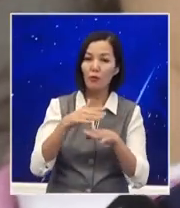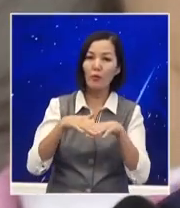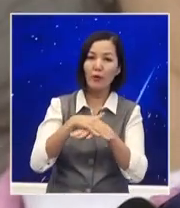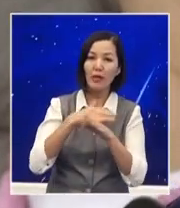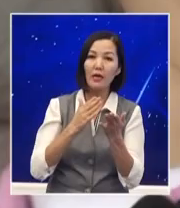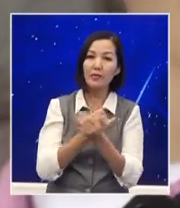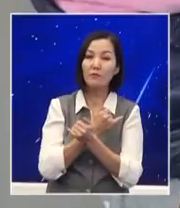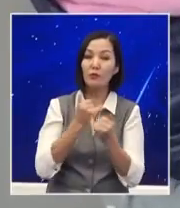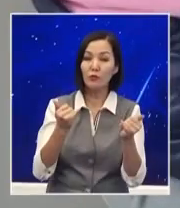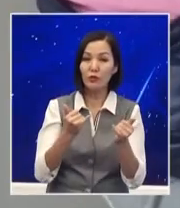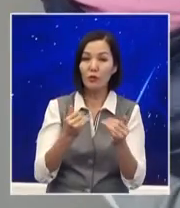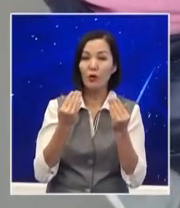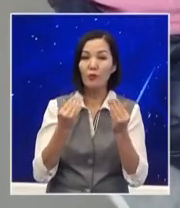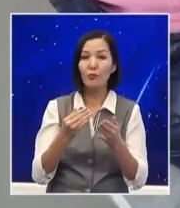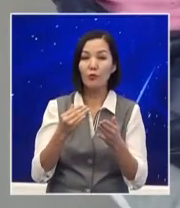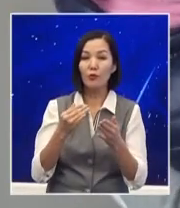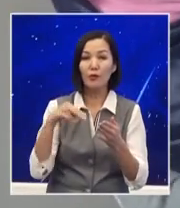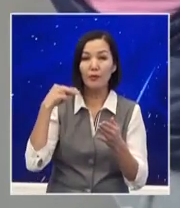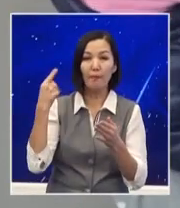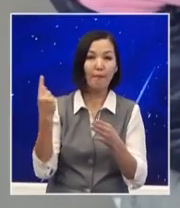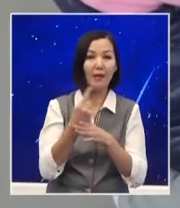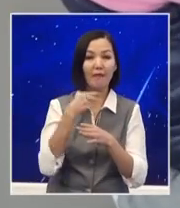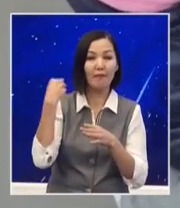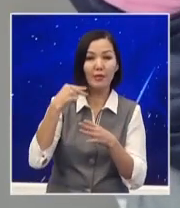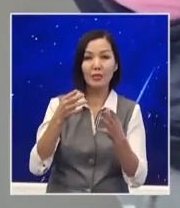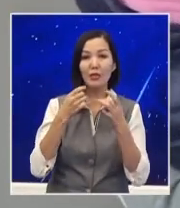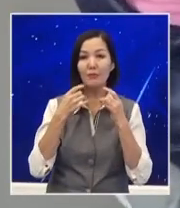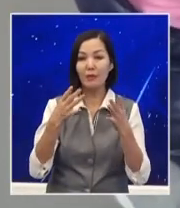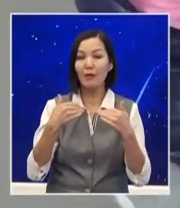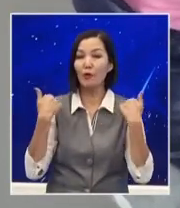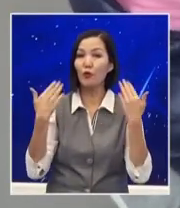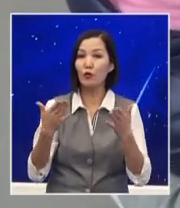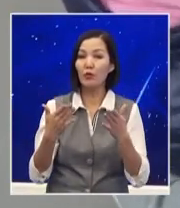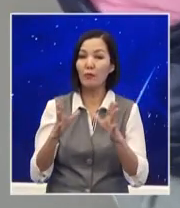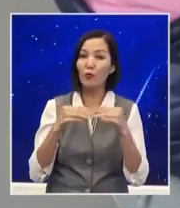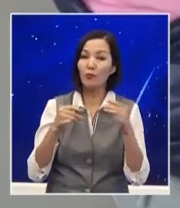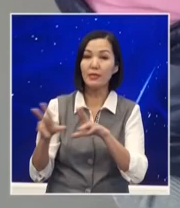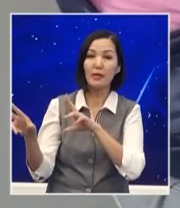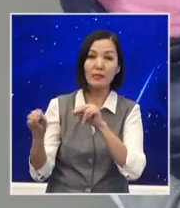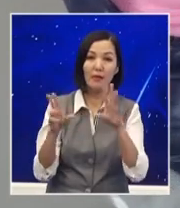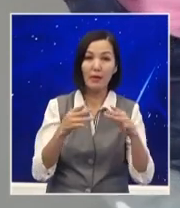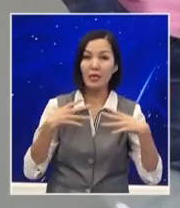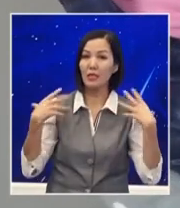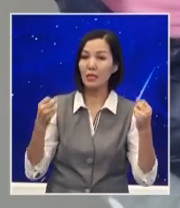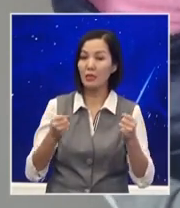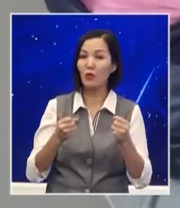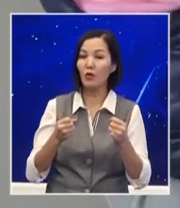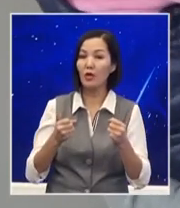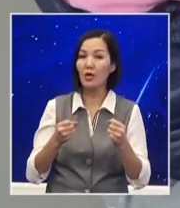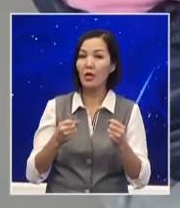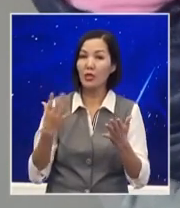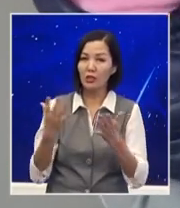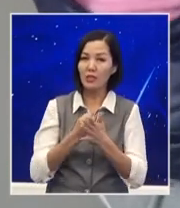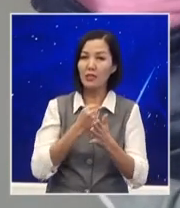бүгінгі тұңғыш президент күнімен барлықтарыңызды құттықтаймын. Барлықтарыңыздың отбасыларыңызға бақыт береке тілеймін. Әрдайым осындай жақсылықтан жақсылыққа жете